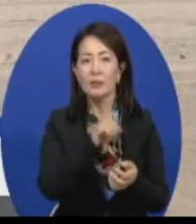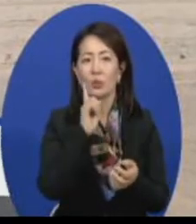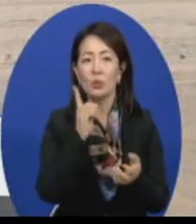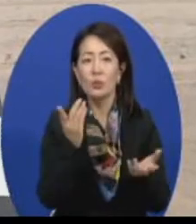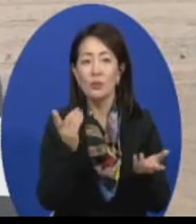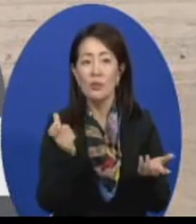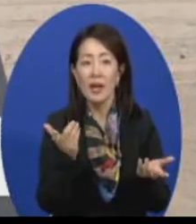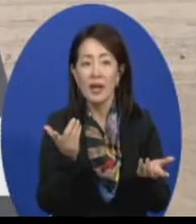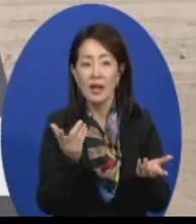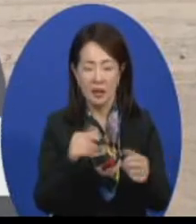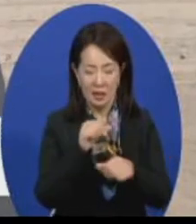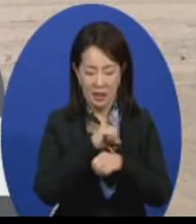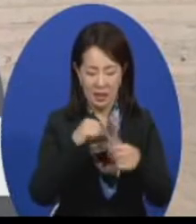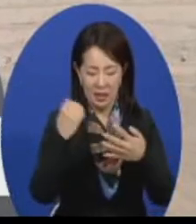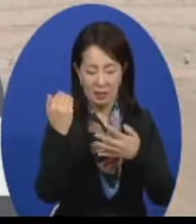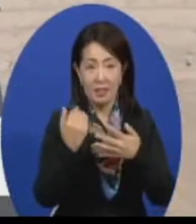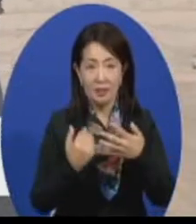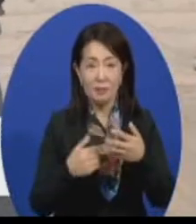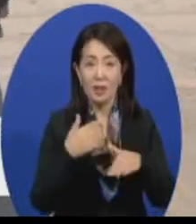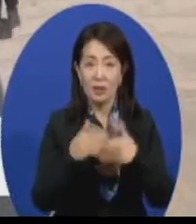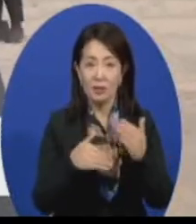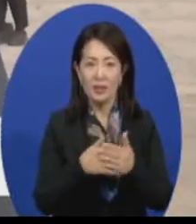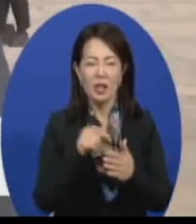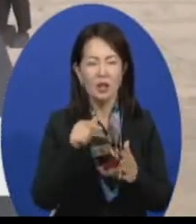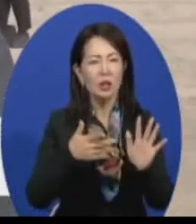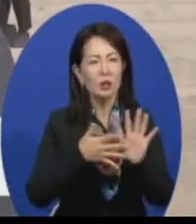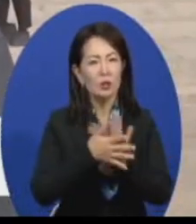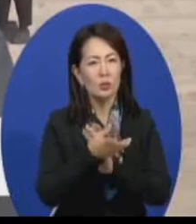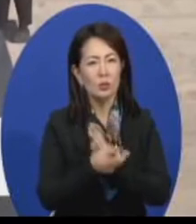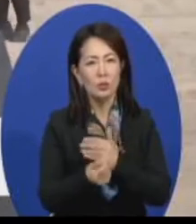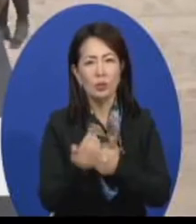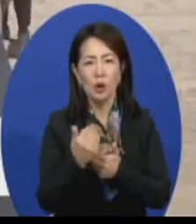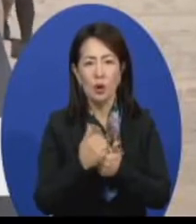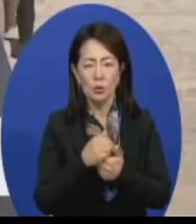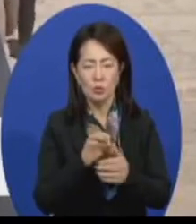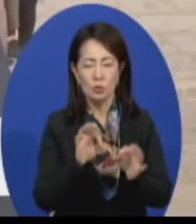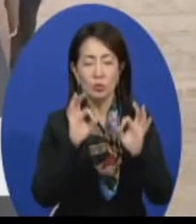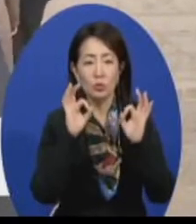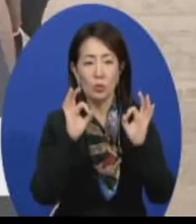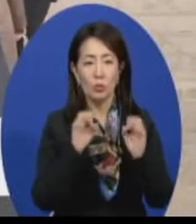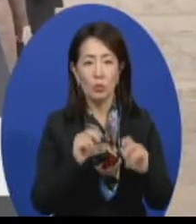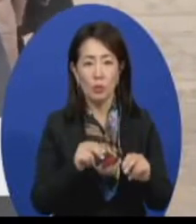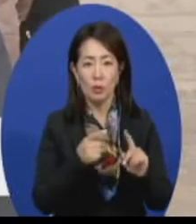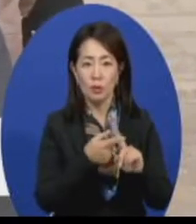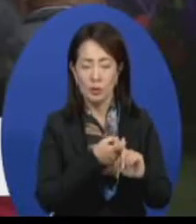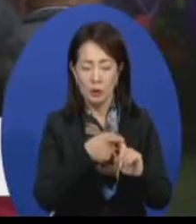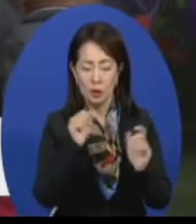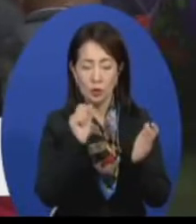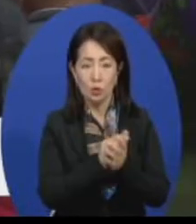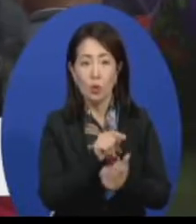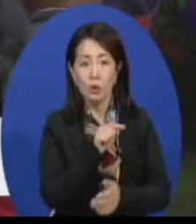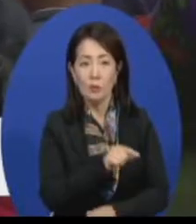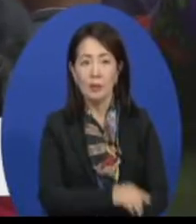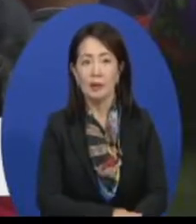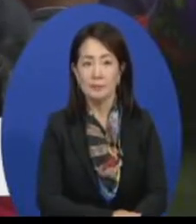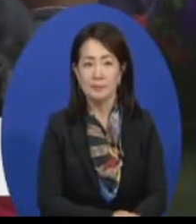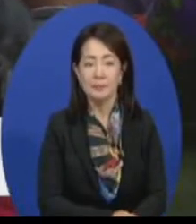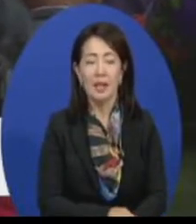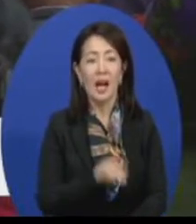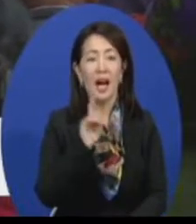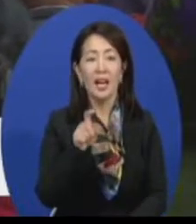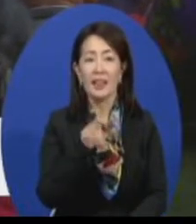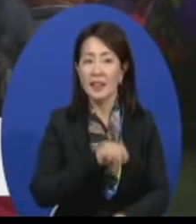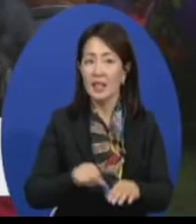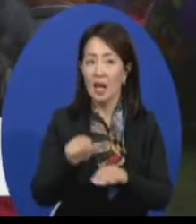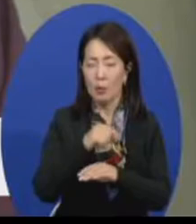дээр ингээд иргэд өөрсдөө ирмэлээ явж байна. Энэ нь бол одоо бас төсвийн хөрөнгө оруулалтууд оновчтой болох тал дээр бол одоо бас туулын чухал зүйл. Хинтэй